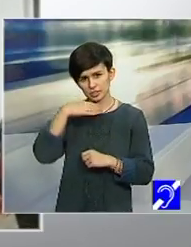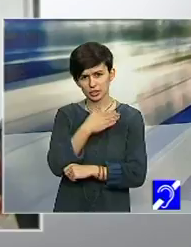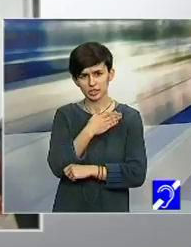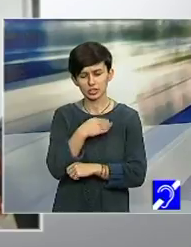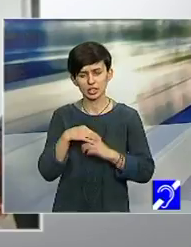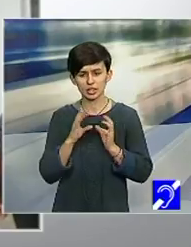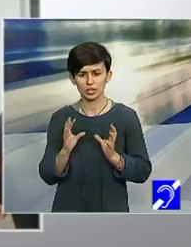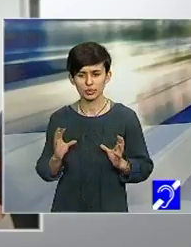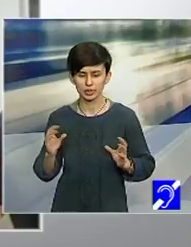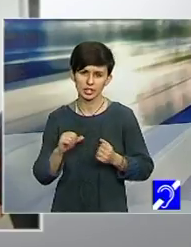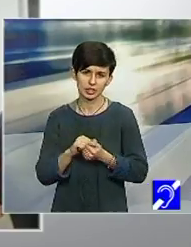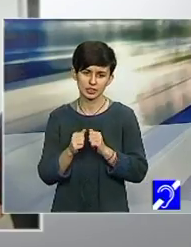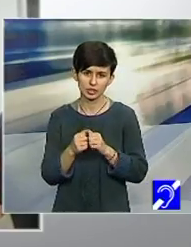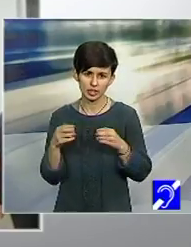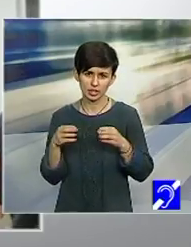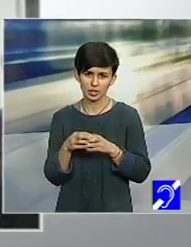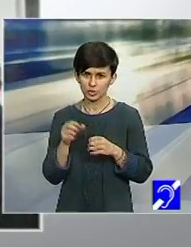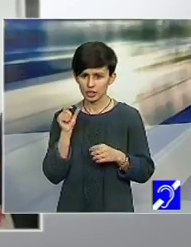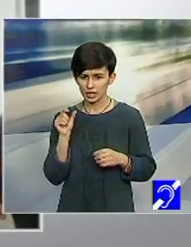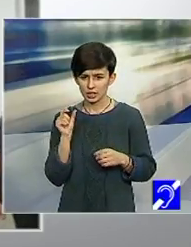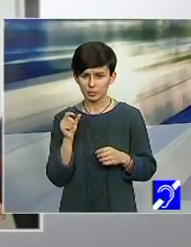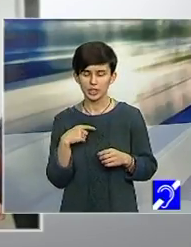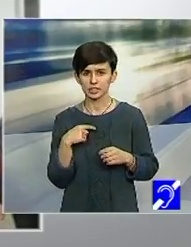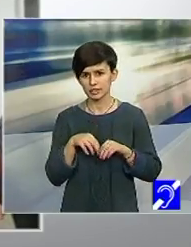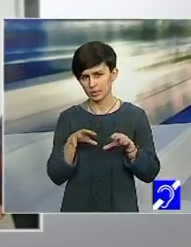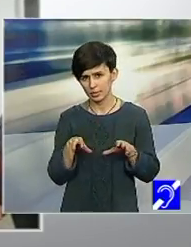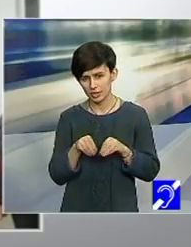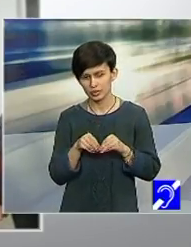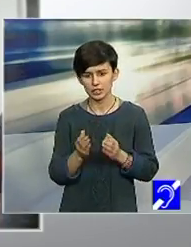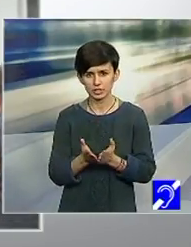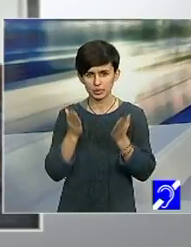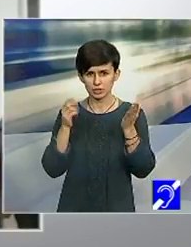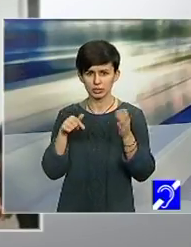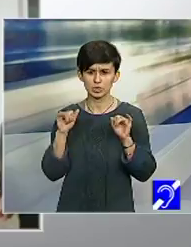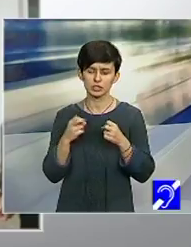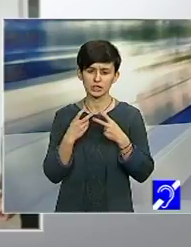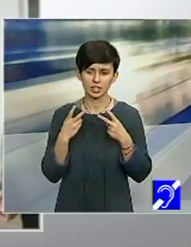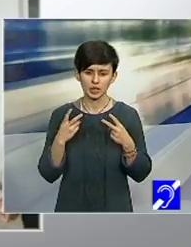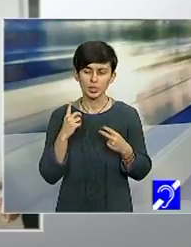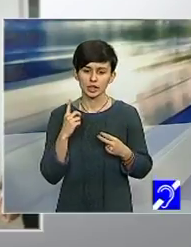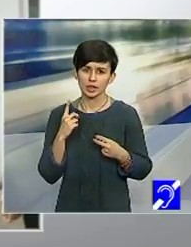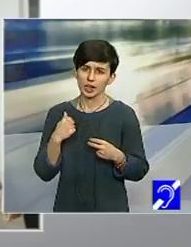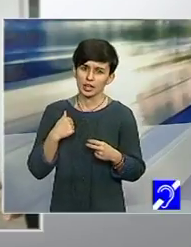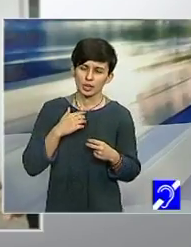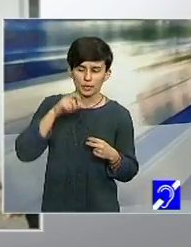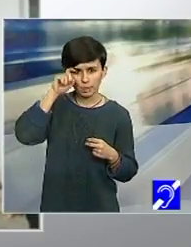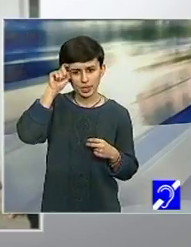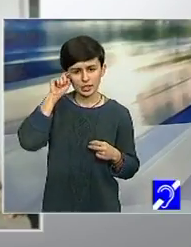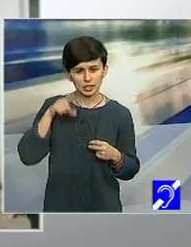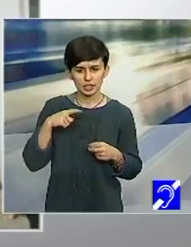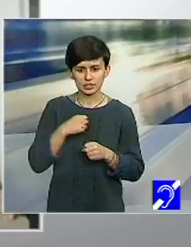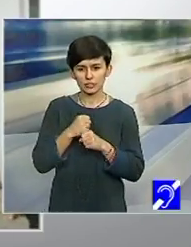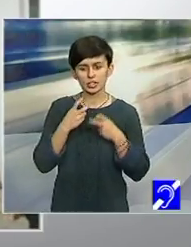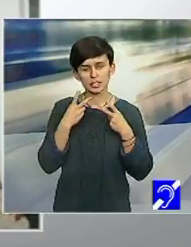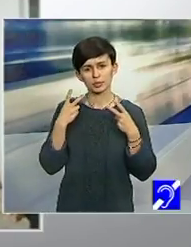a României sau de Mica Unire. Suntem împreună și sărbătorim aceste evenimente, însă de fiecare dată am considerat că e foarte important